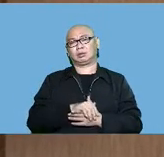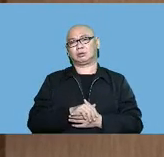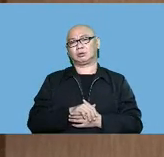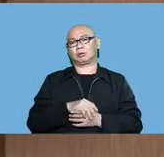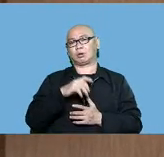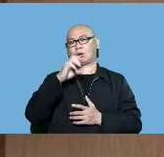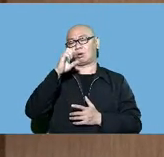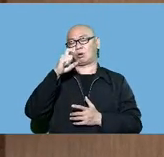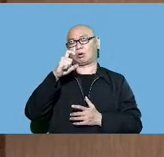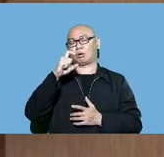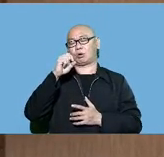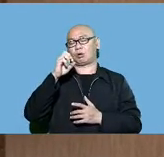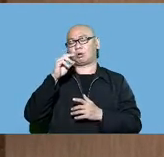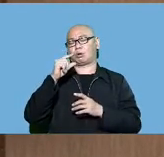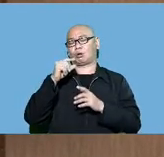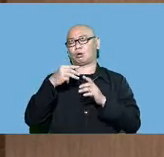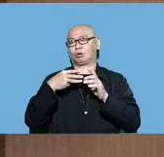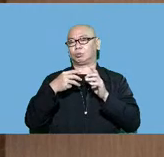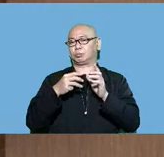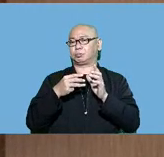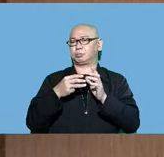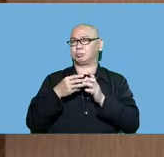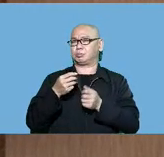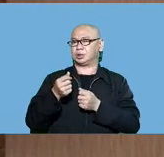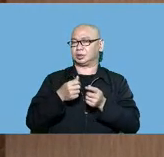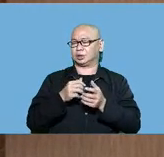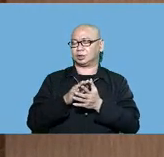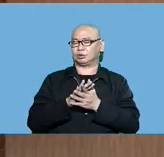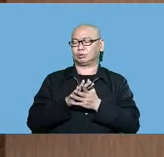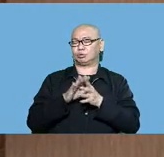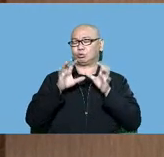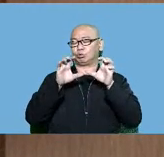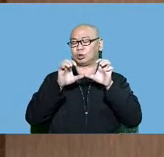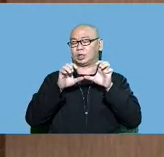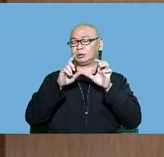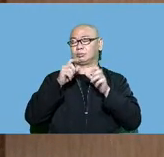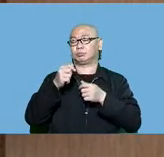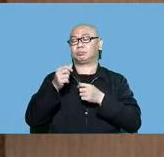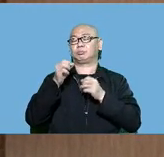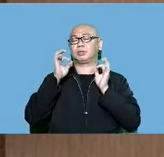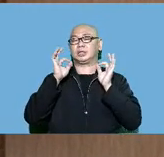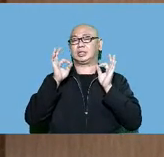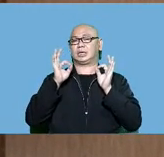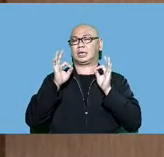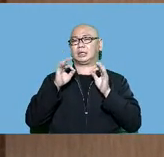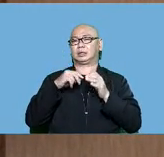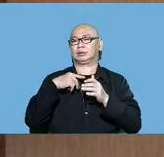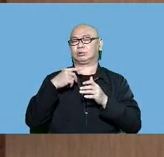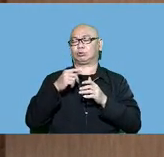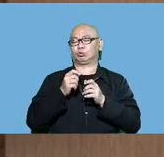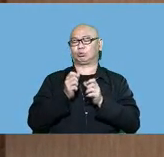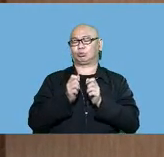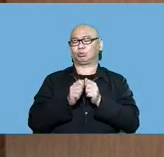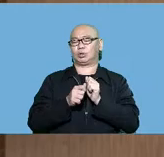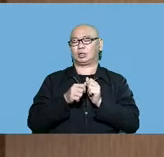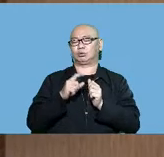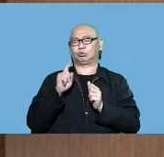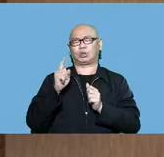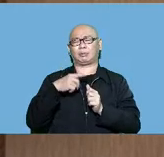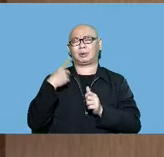UNES adalah pendidikan. Tugas utama kita adalah mencerdaskan anak